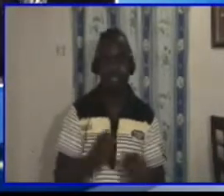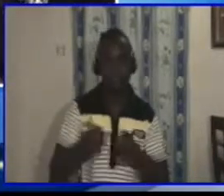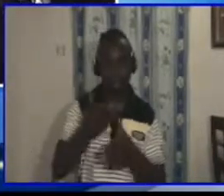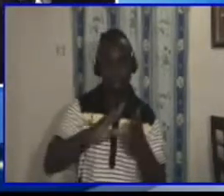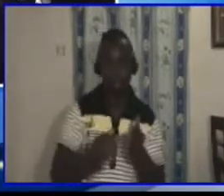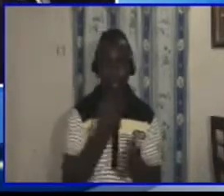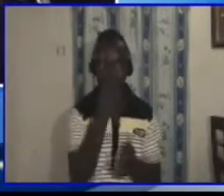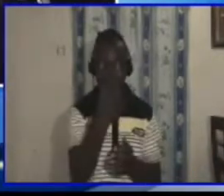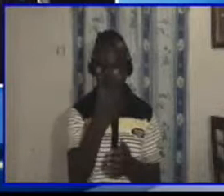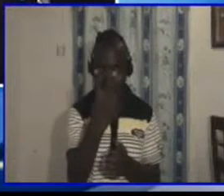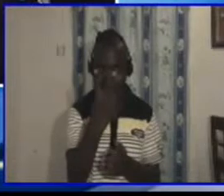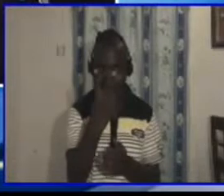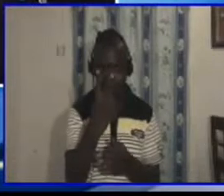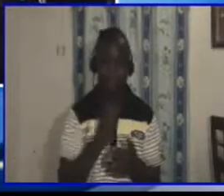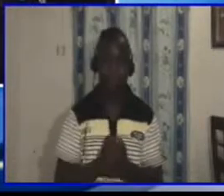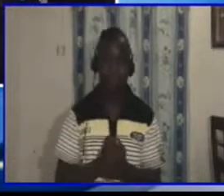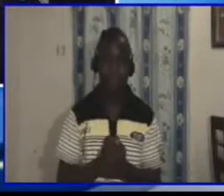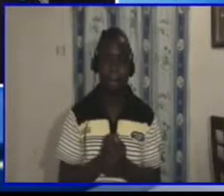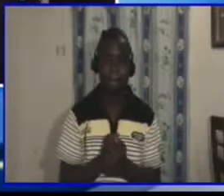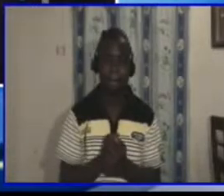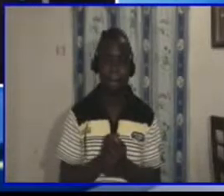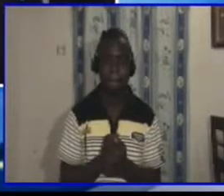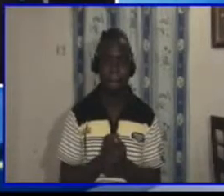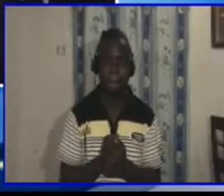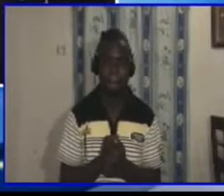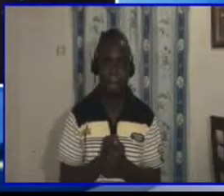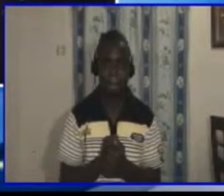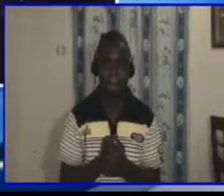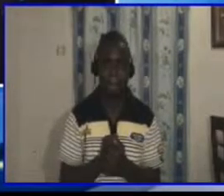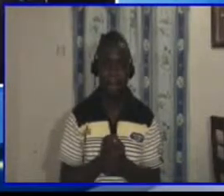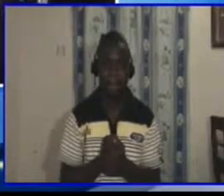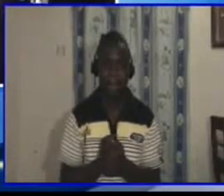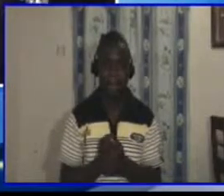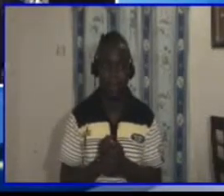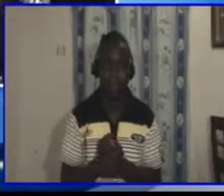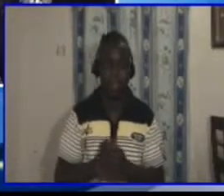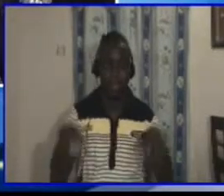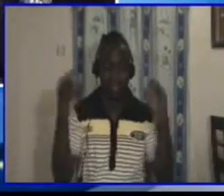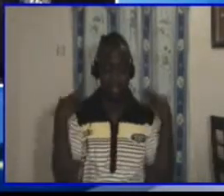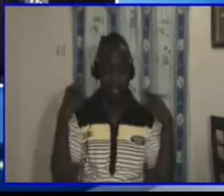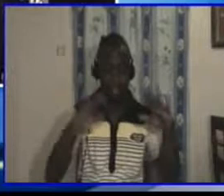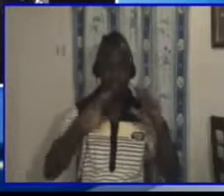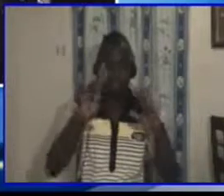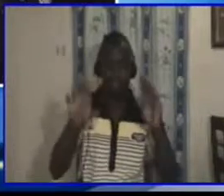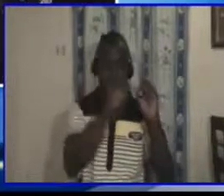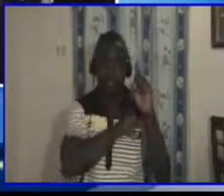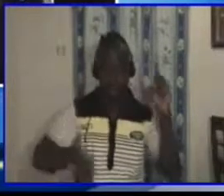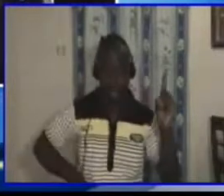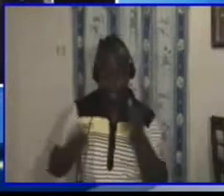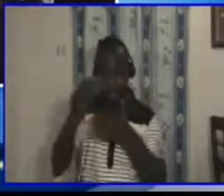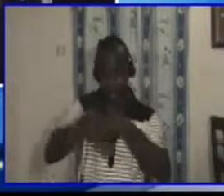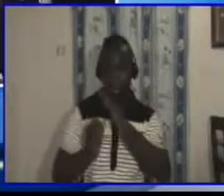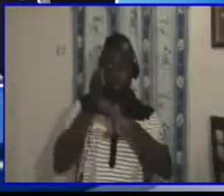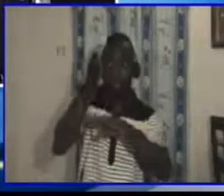io mando il mio messaggero davanti la mia faccia ma la seconda